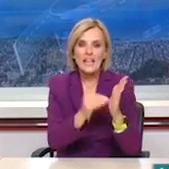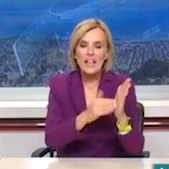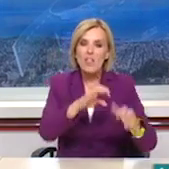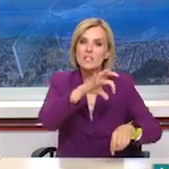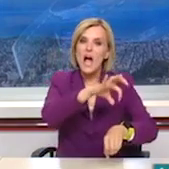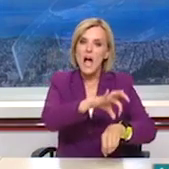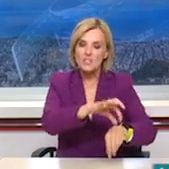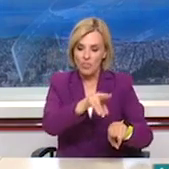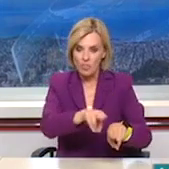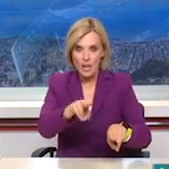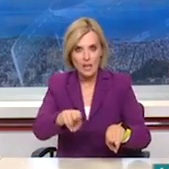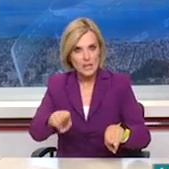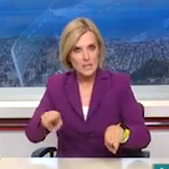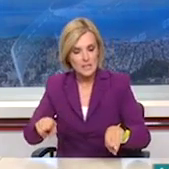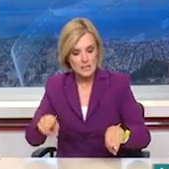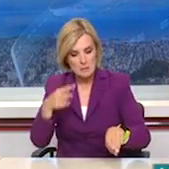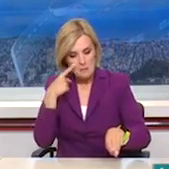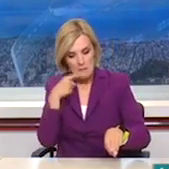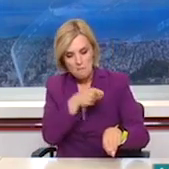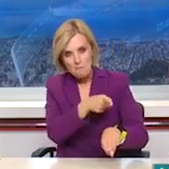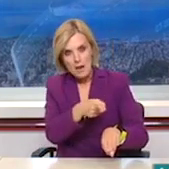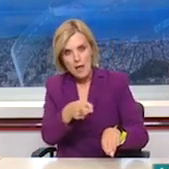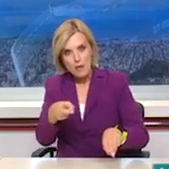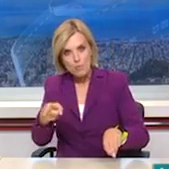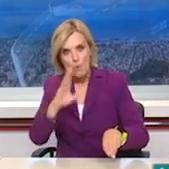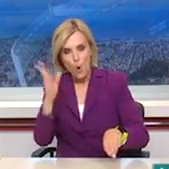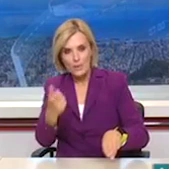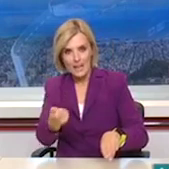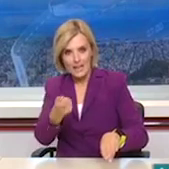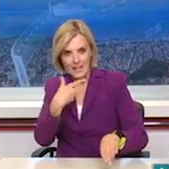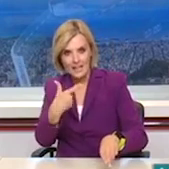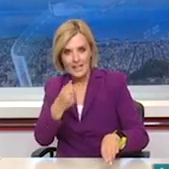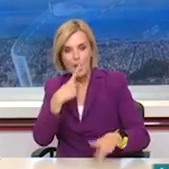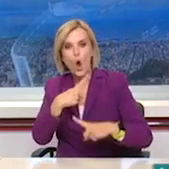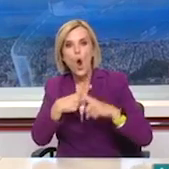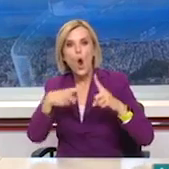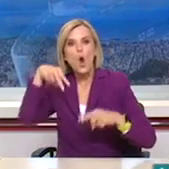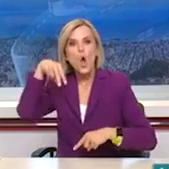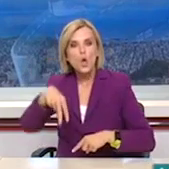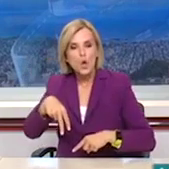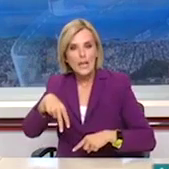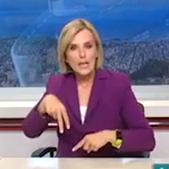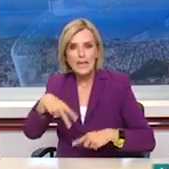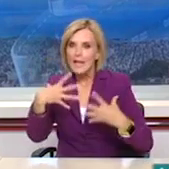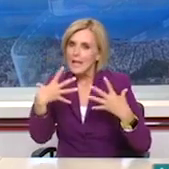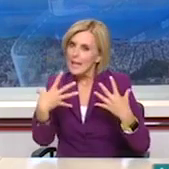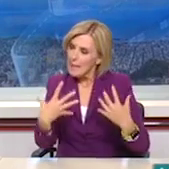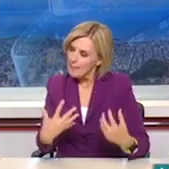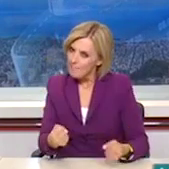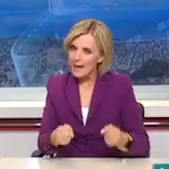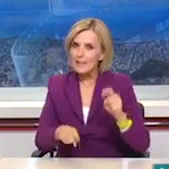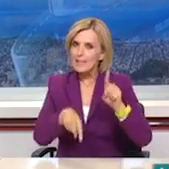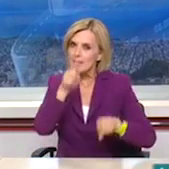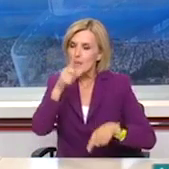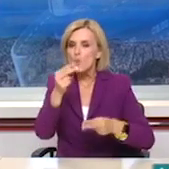η οποία βλέπει ότι η βλάβη μάλλον παρά το όφελος υπερέχουν στη χρήση χλωροκίνης και της